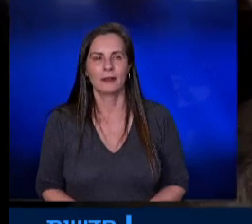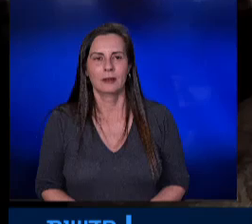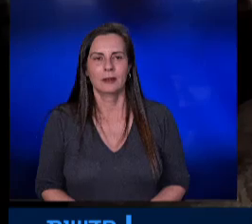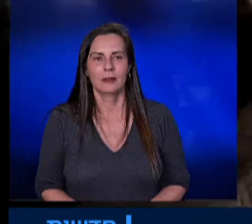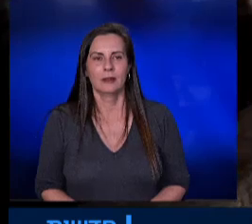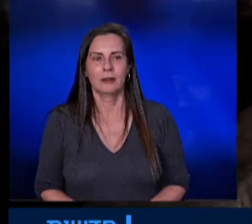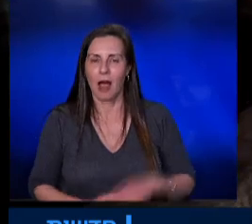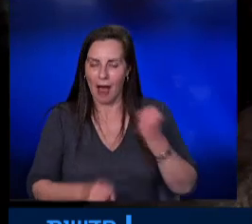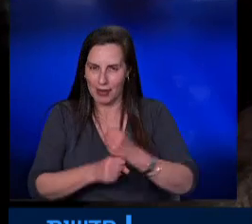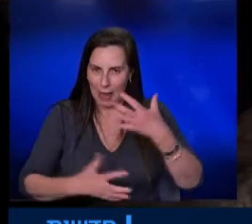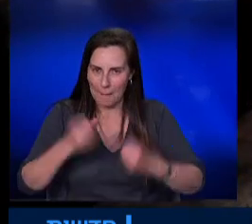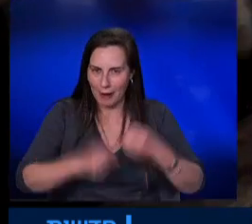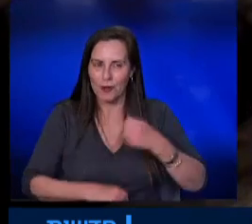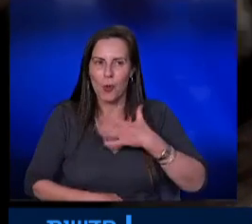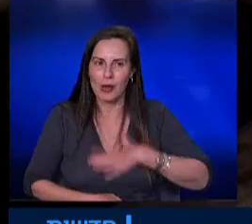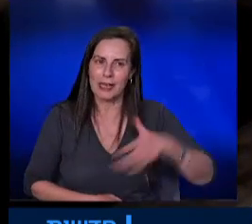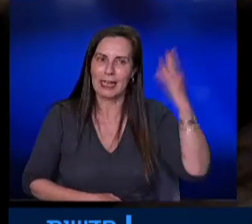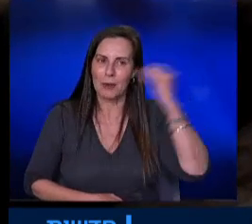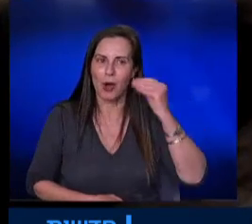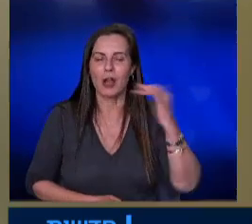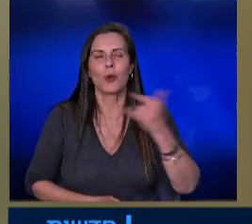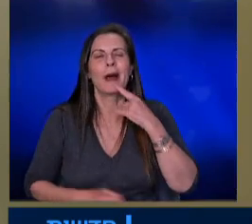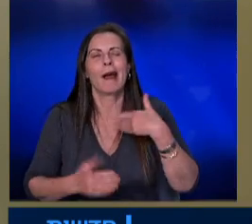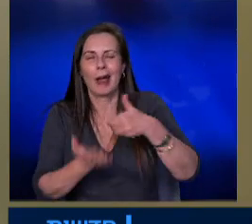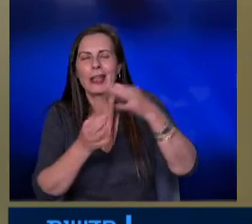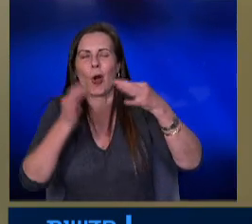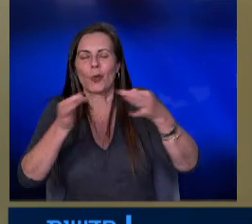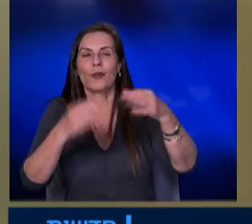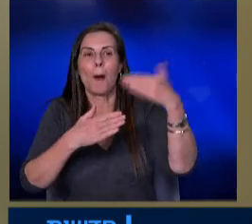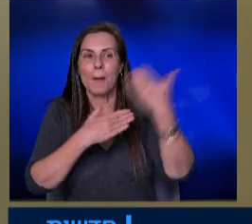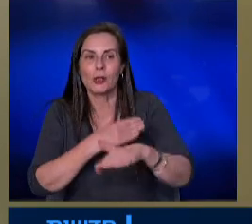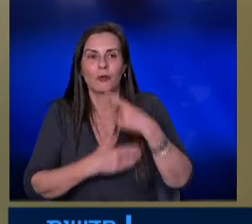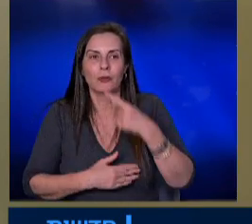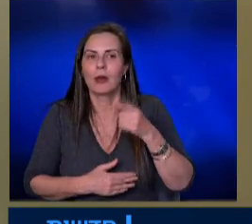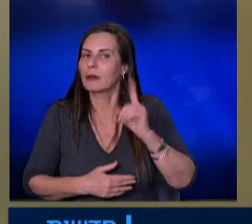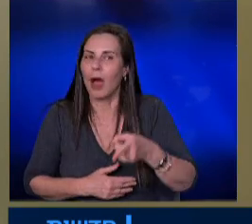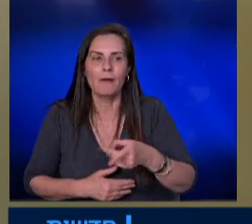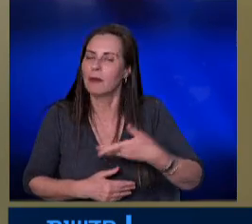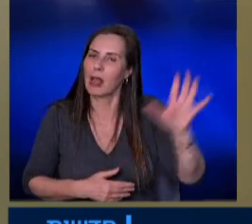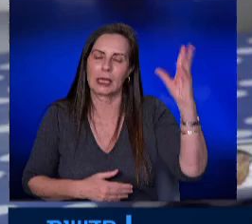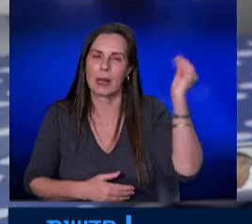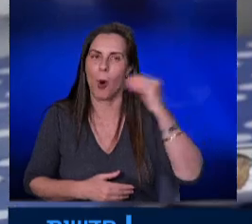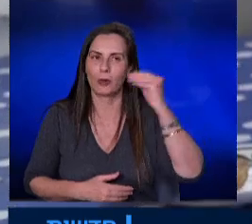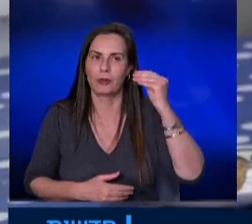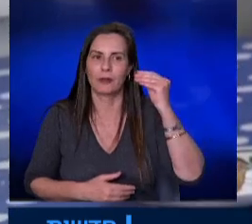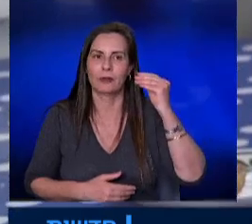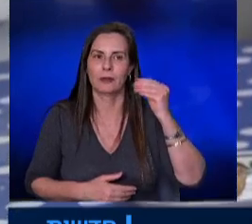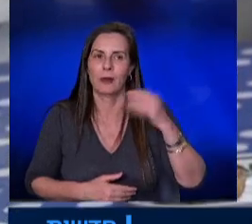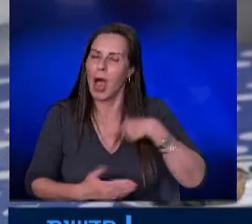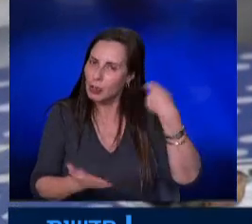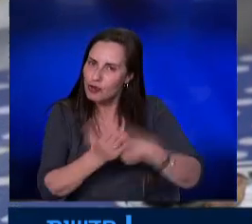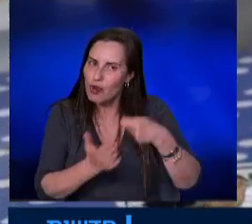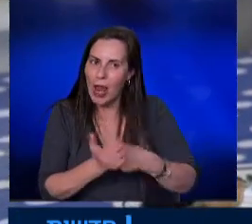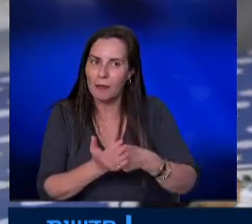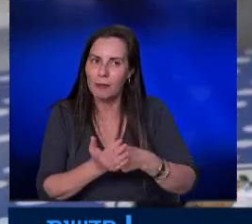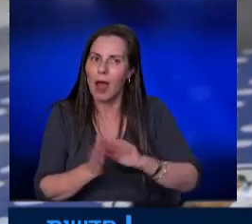עמוס עבד ברפת והוא רצה לצאת ללמוד, אז כל הזמן דחו אותו. ובסוף היא אמרה לו, עמוס, אתה חייב ללכת ללמוד, אני אשלם לך,